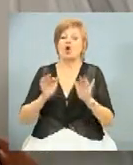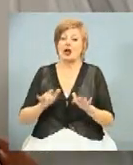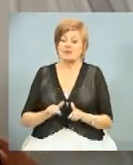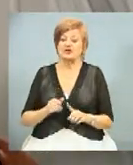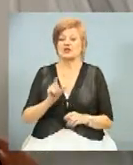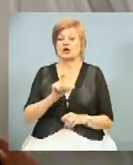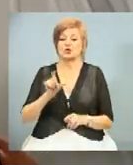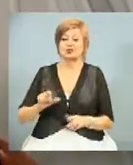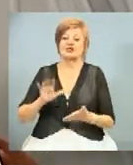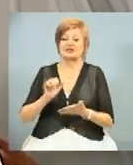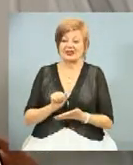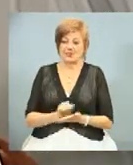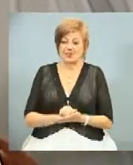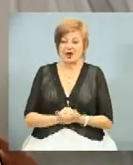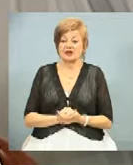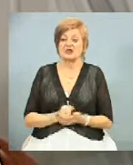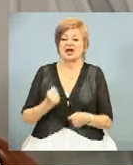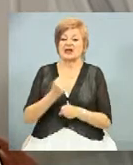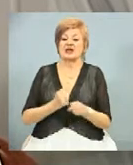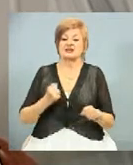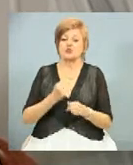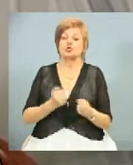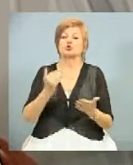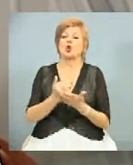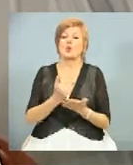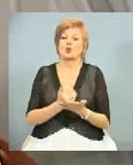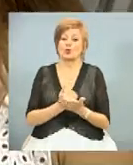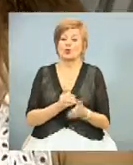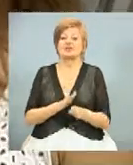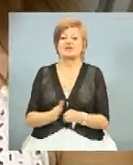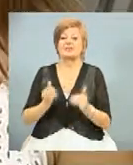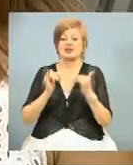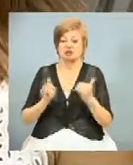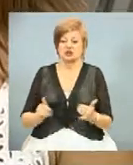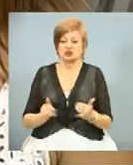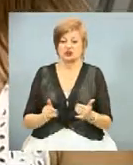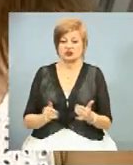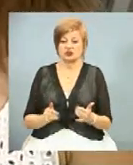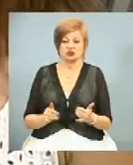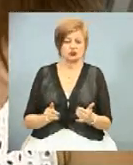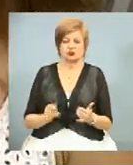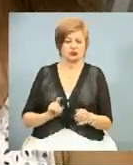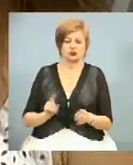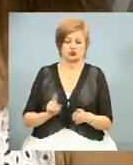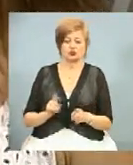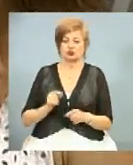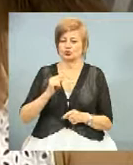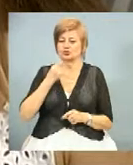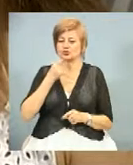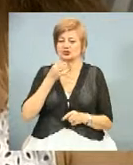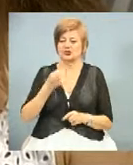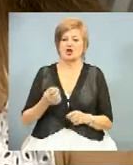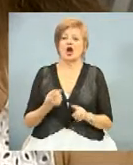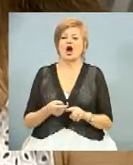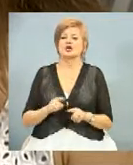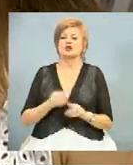які займаються розробкою програмного забезпечення. Ой, щось ти таке комп'ютерне сказав. Що ж це